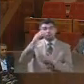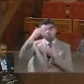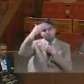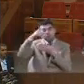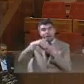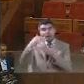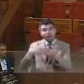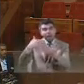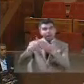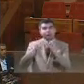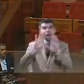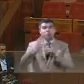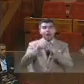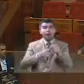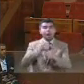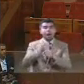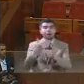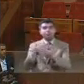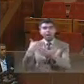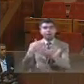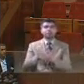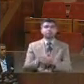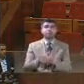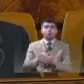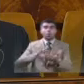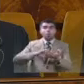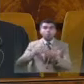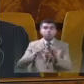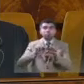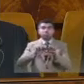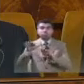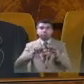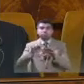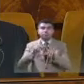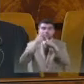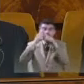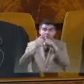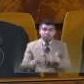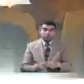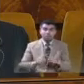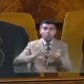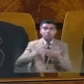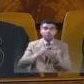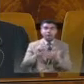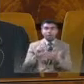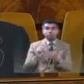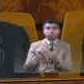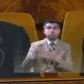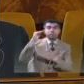الأخيرة إشكالات كبيرة على مستوى التدبير المالي العمومي أدت إلى تفاقم عجز